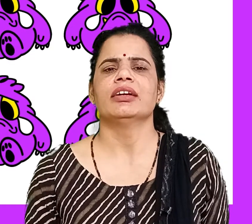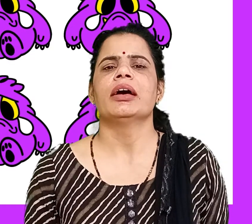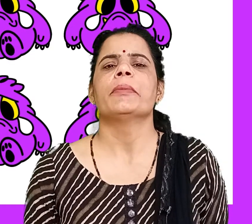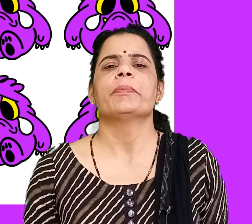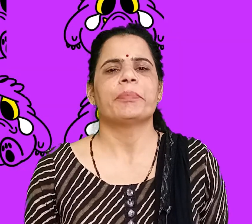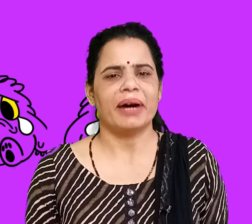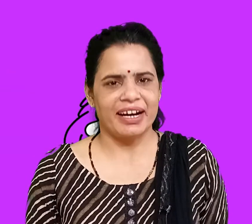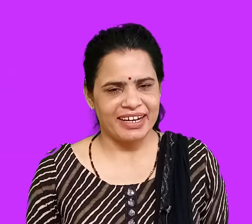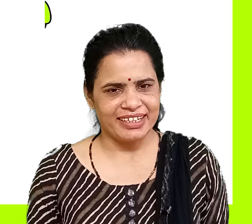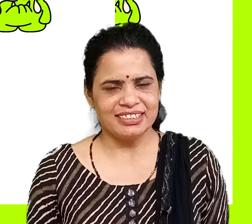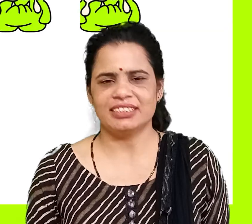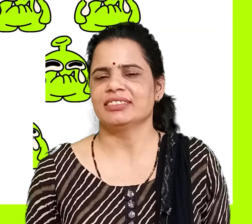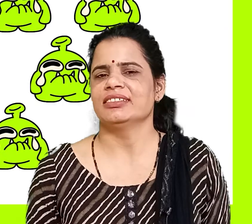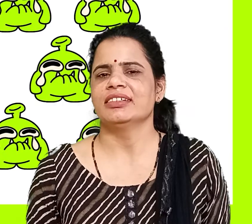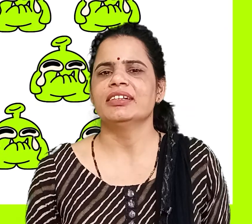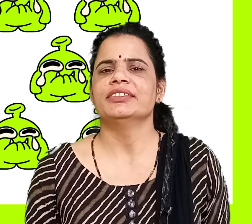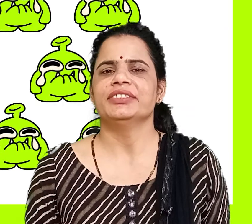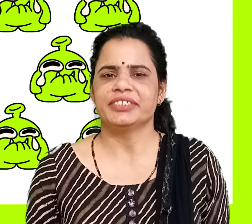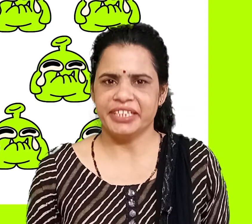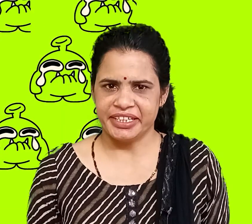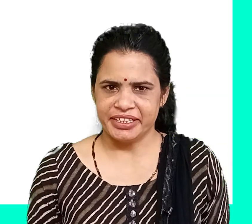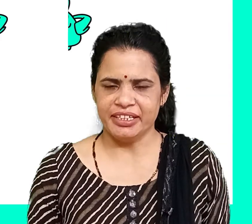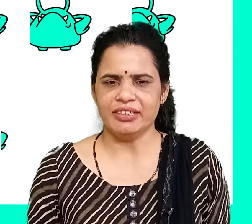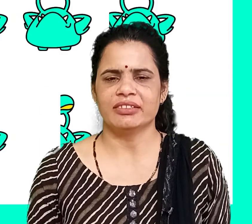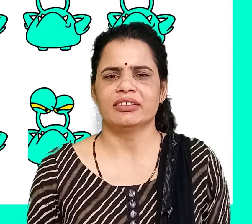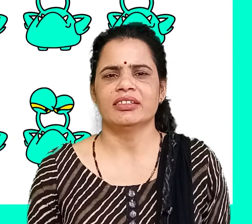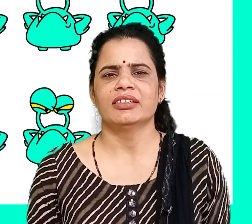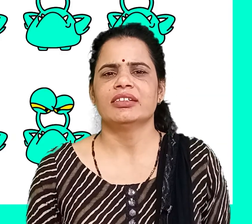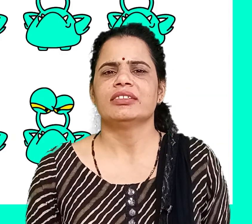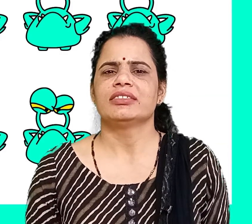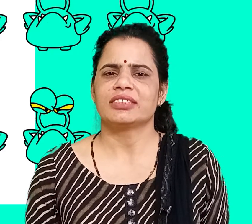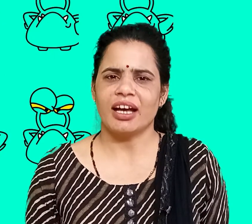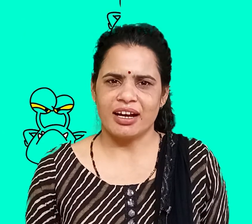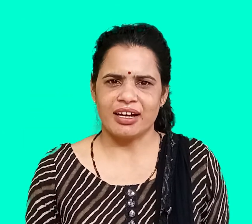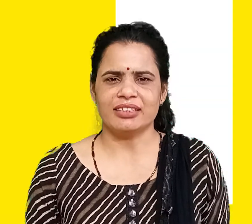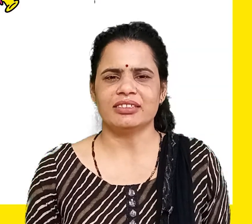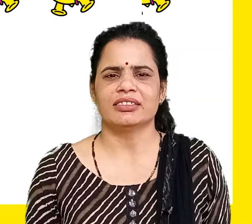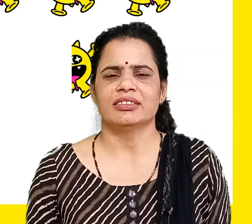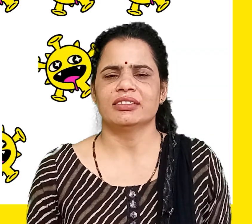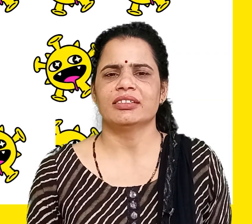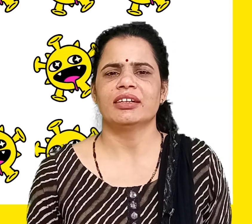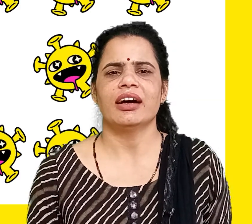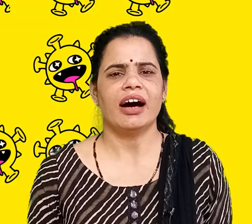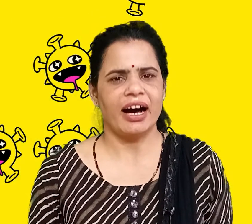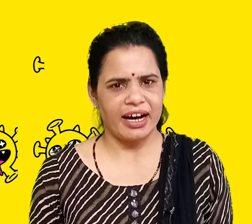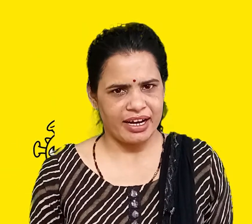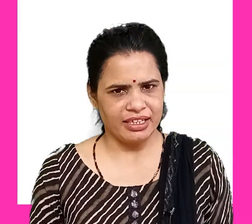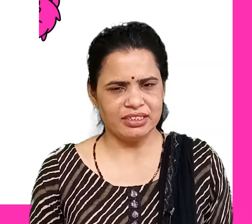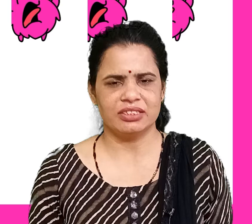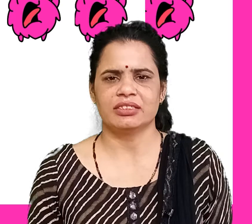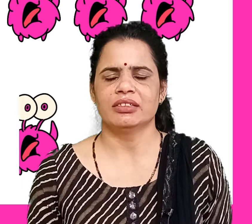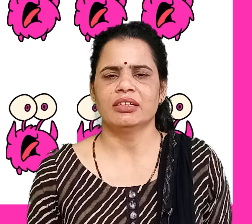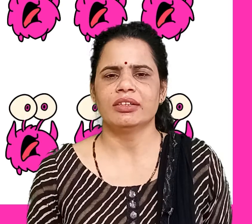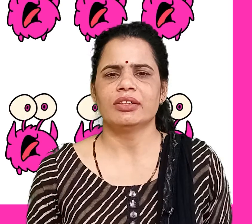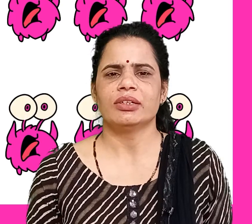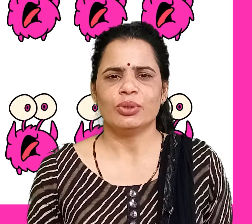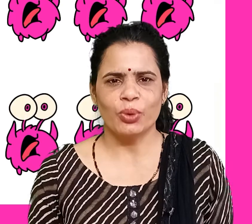चार, पाँच, छः, सात,